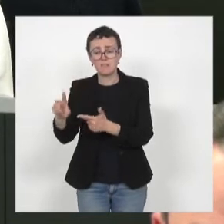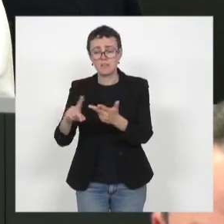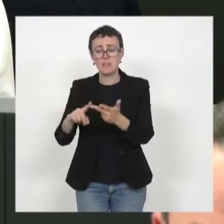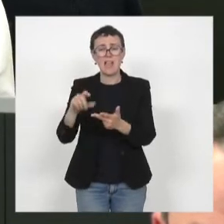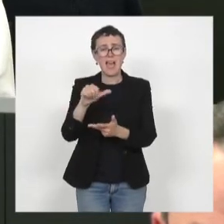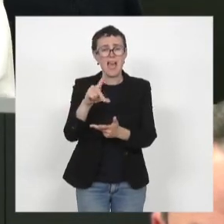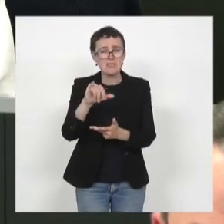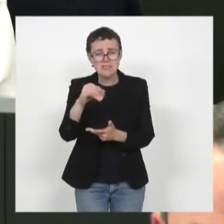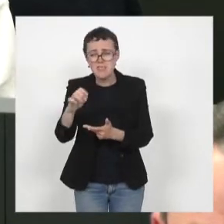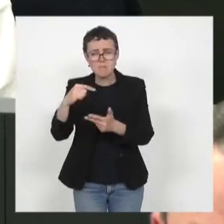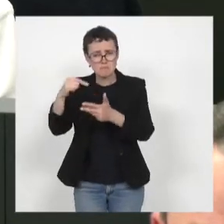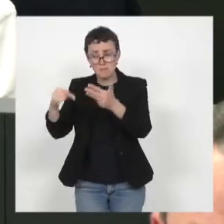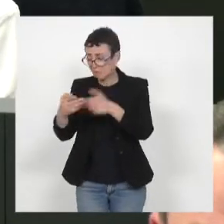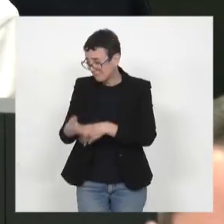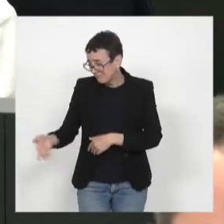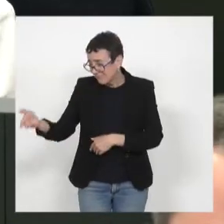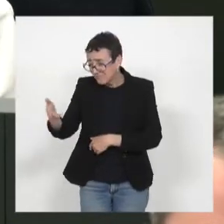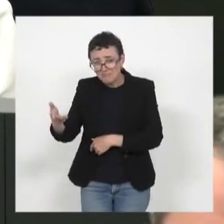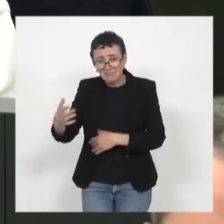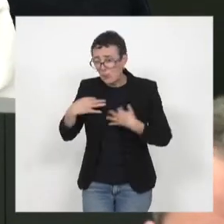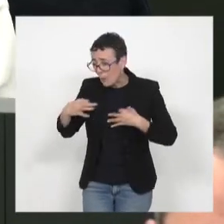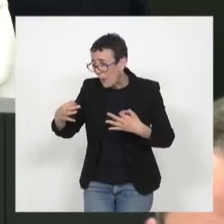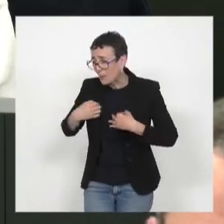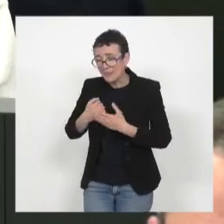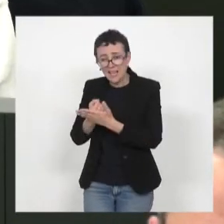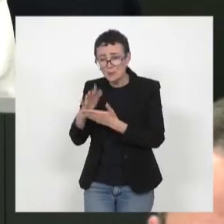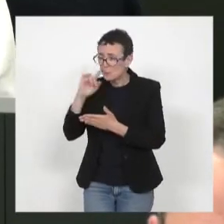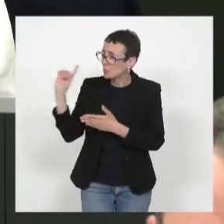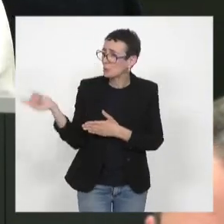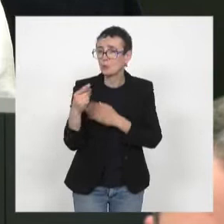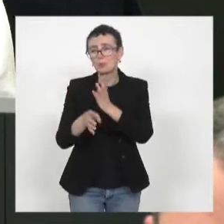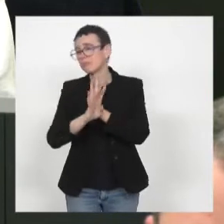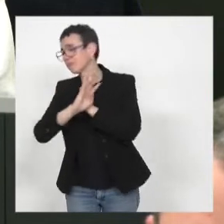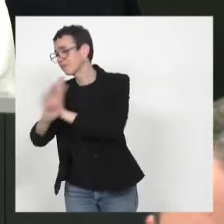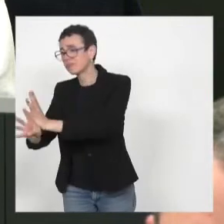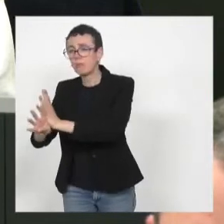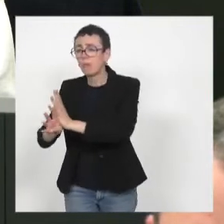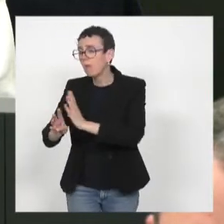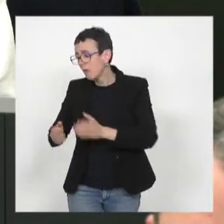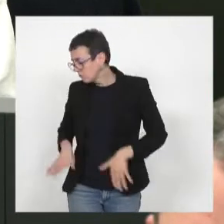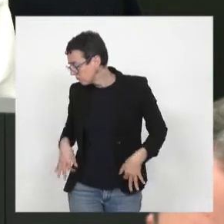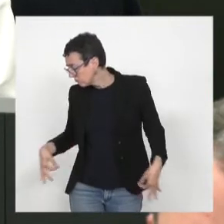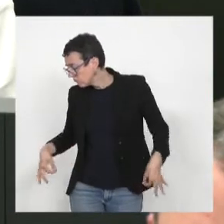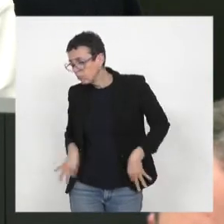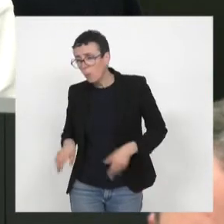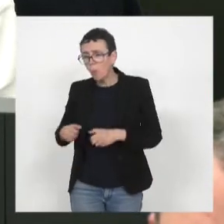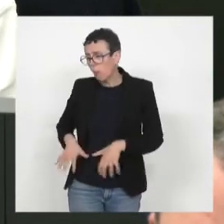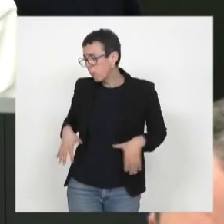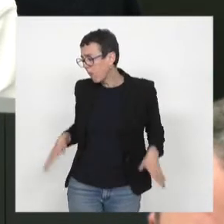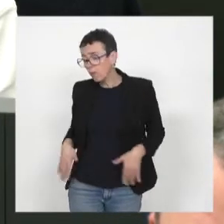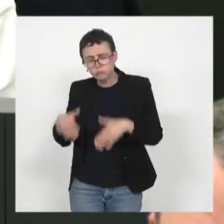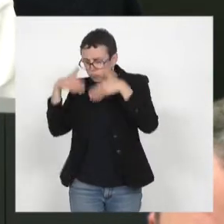incontournable de conseil neutre et gratuit auprès de tous les habitants, sans condition. Il prévoyait de déployer